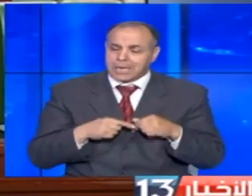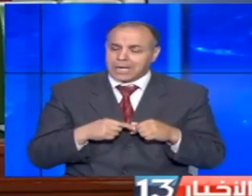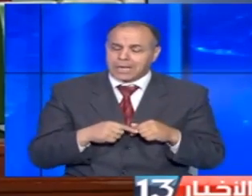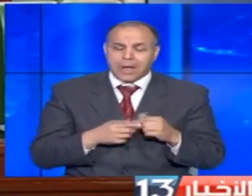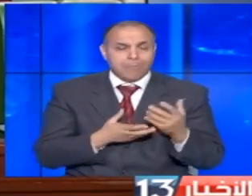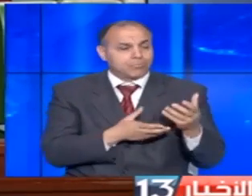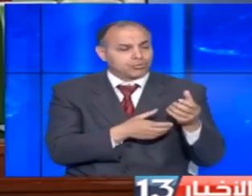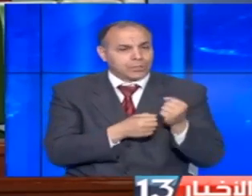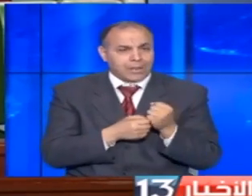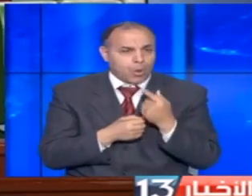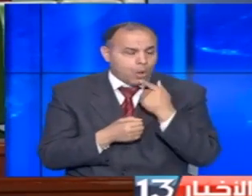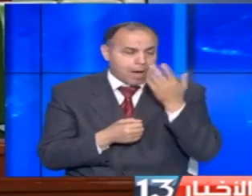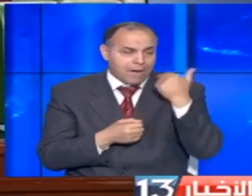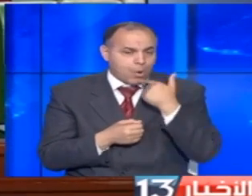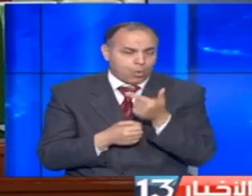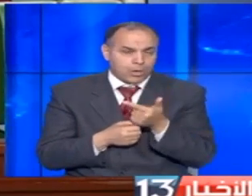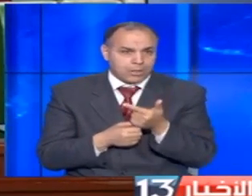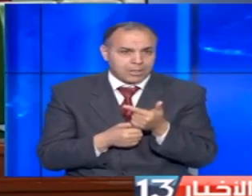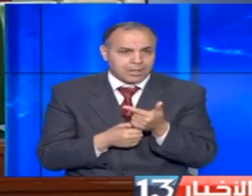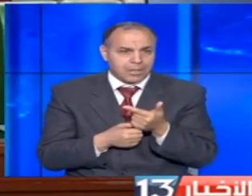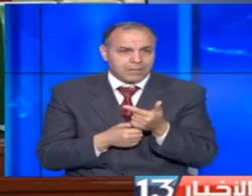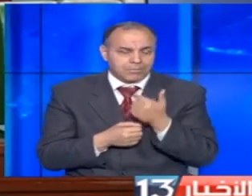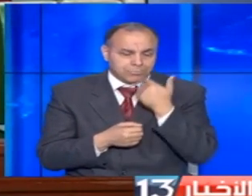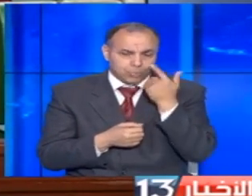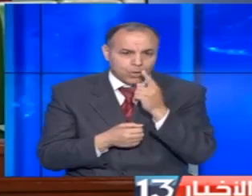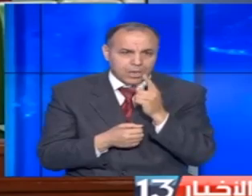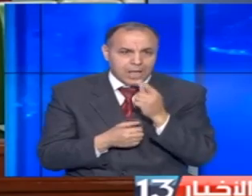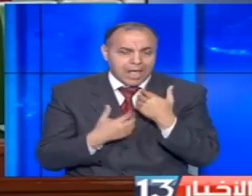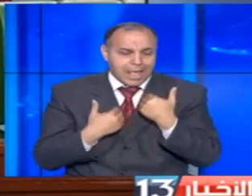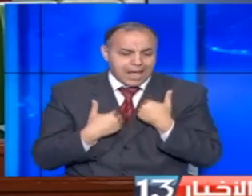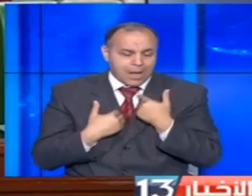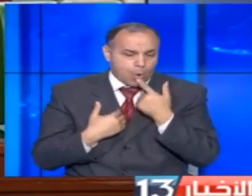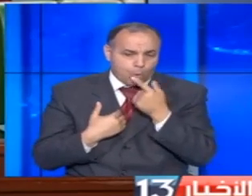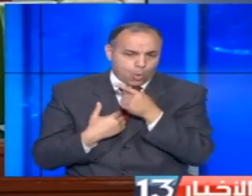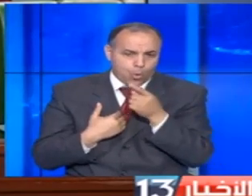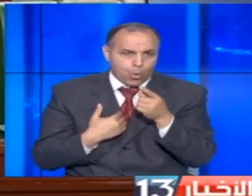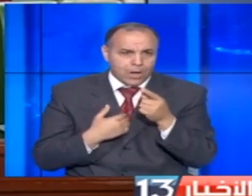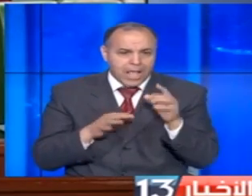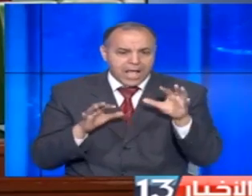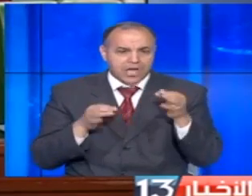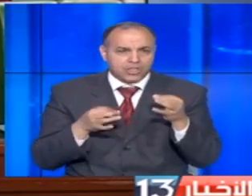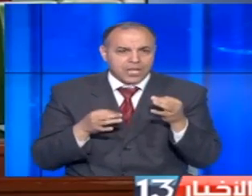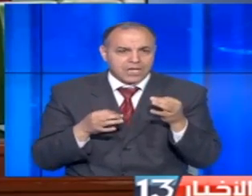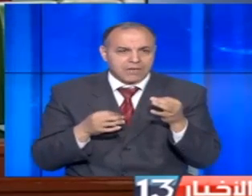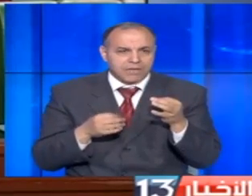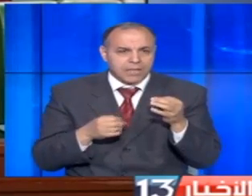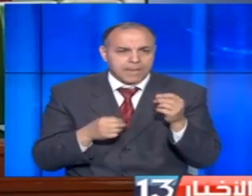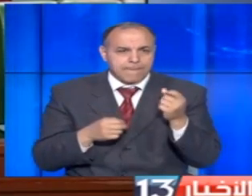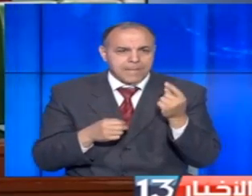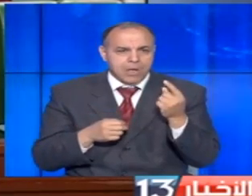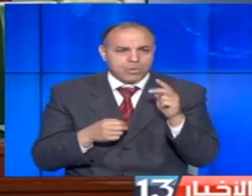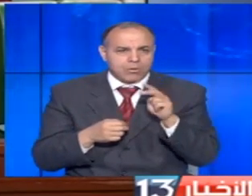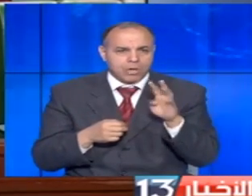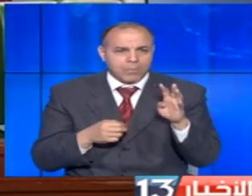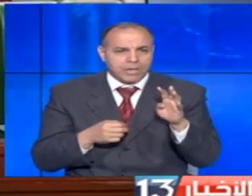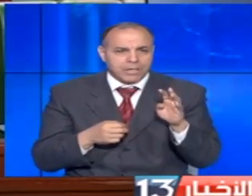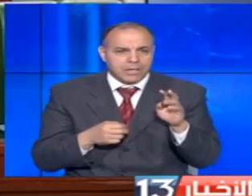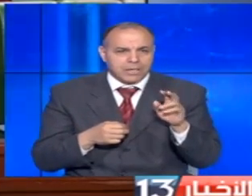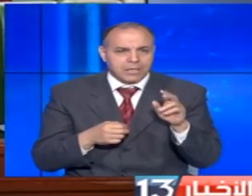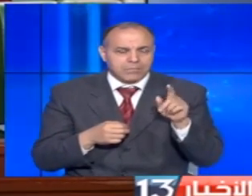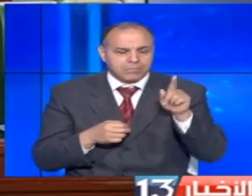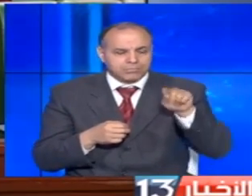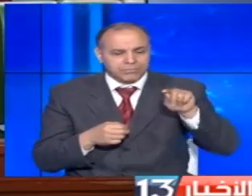ناخذ اللي قلنا لكم عليه ماهوش اكتشاف احنا رانا قلنا مش ناخذ 10 142 وش نبق في حدود